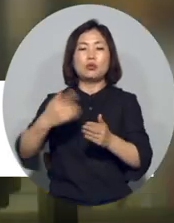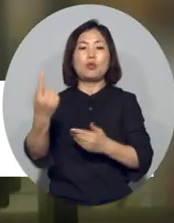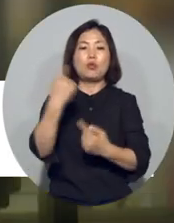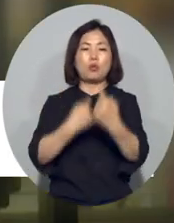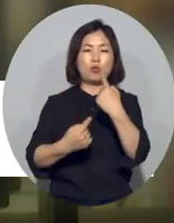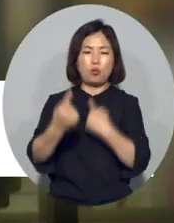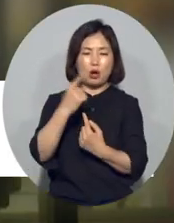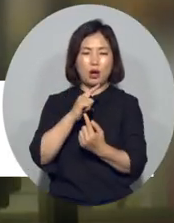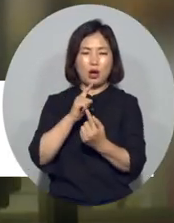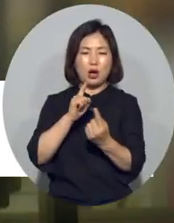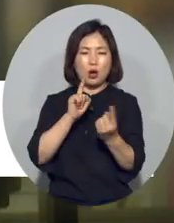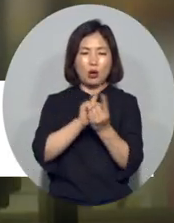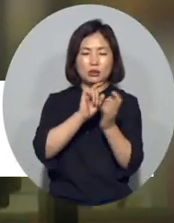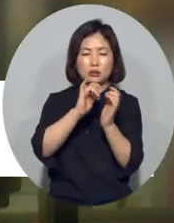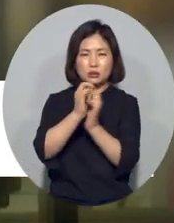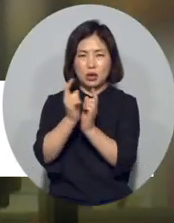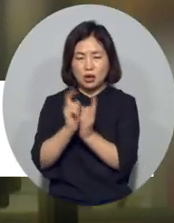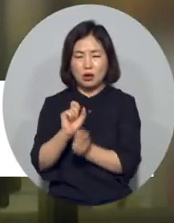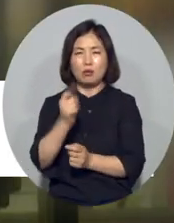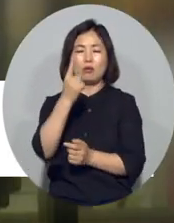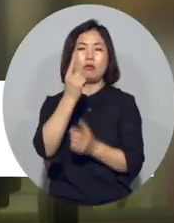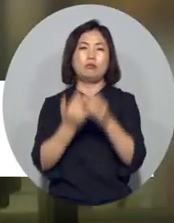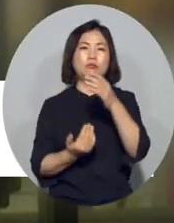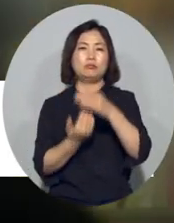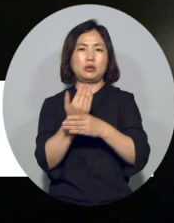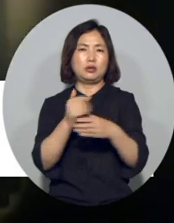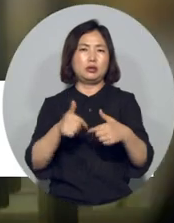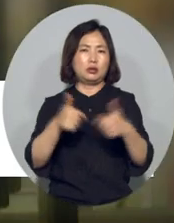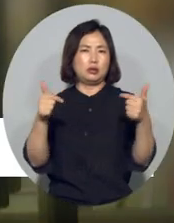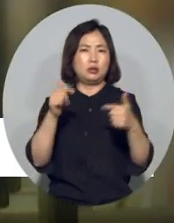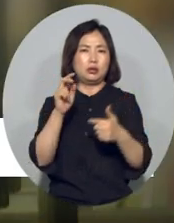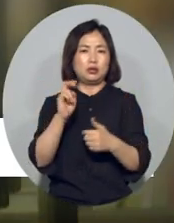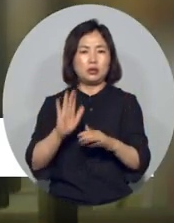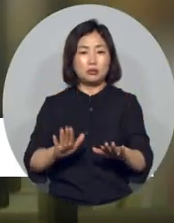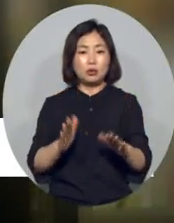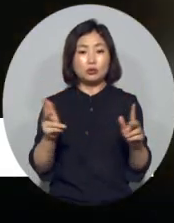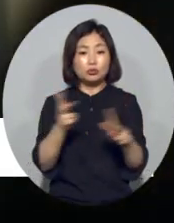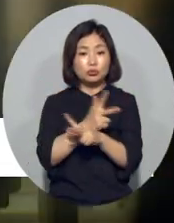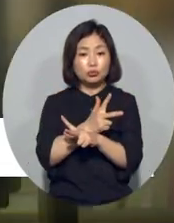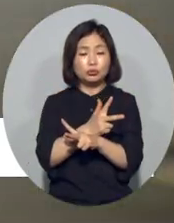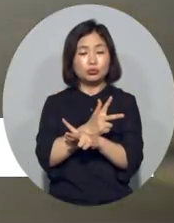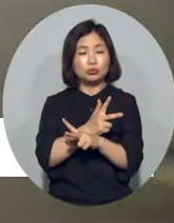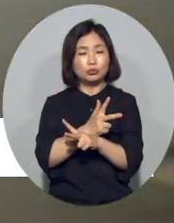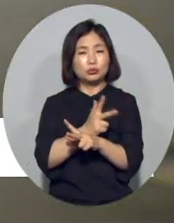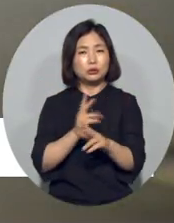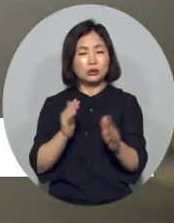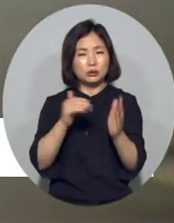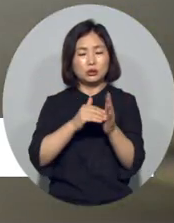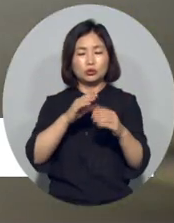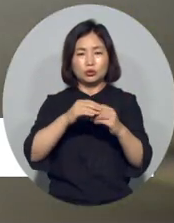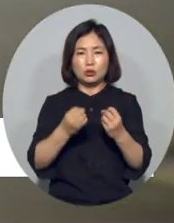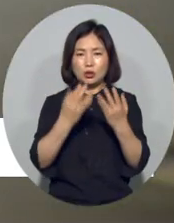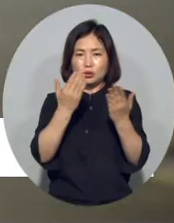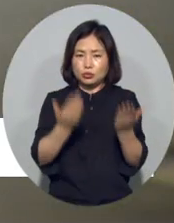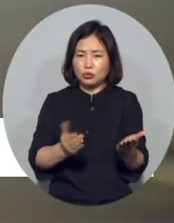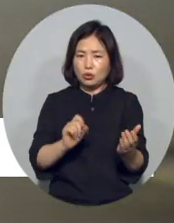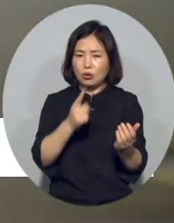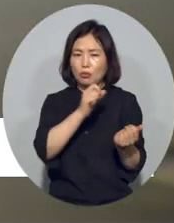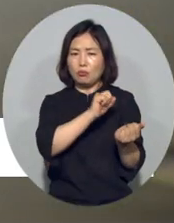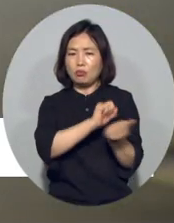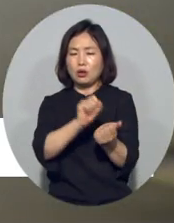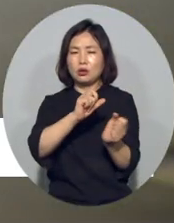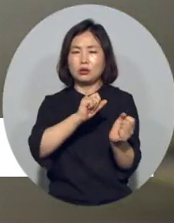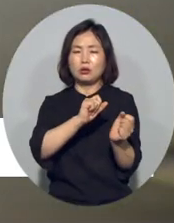갖고 확진자 접촉으로 말미암아서 됐는 거지. 이번 주까지는 이 추석 연휴